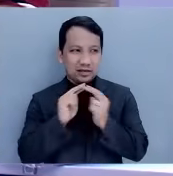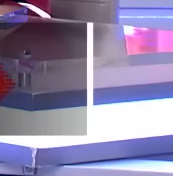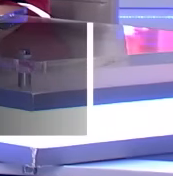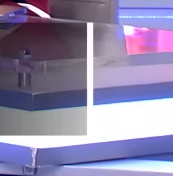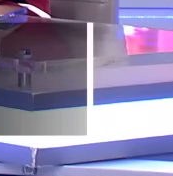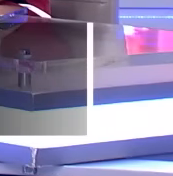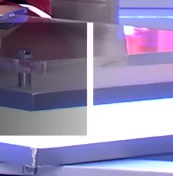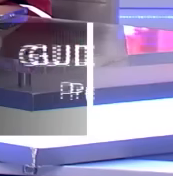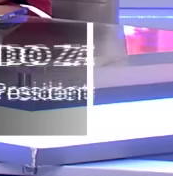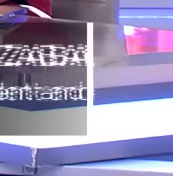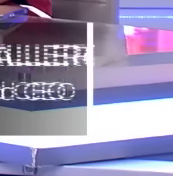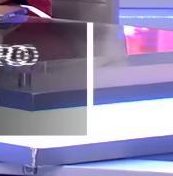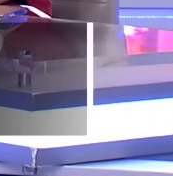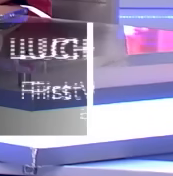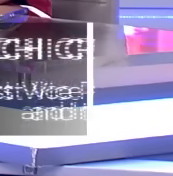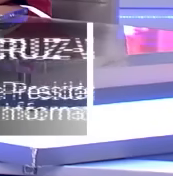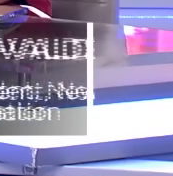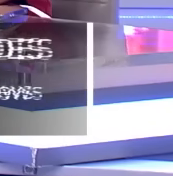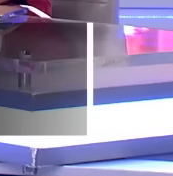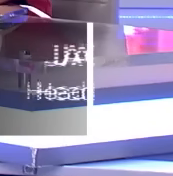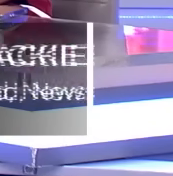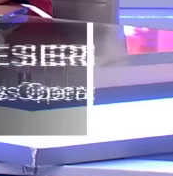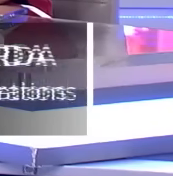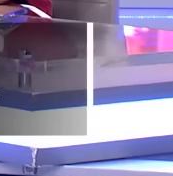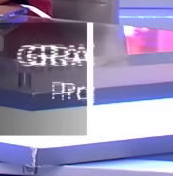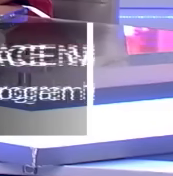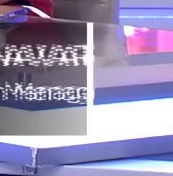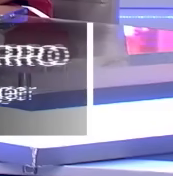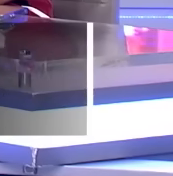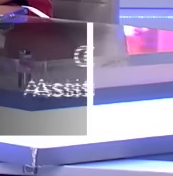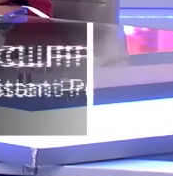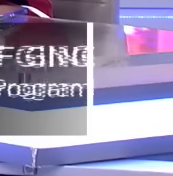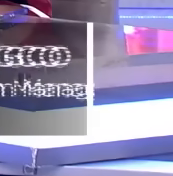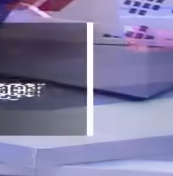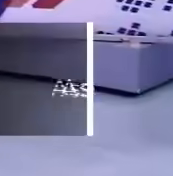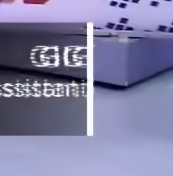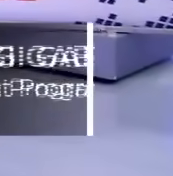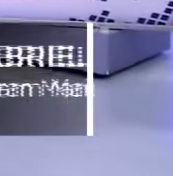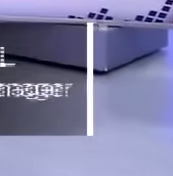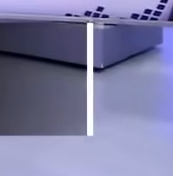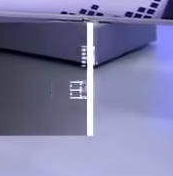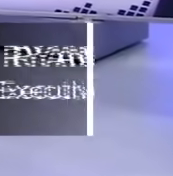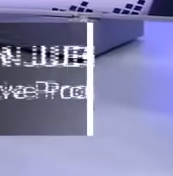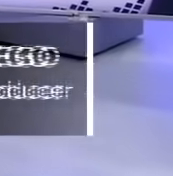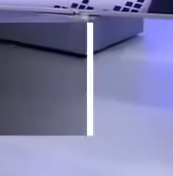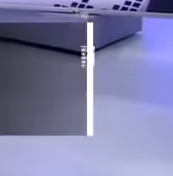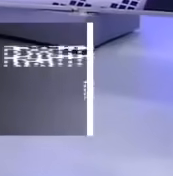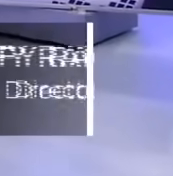Ako po si Mayan Los Baños. Ako lang po si Ed Linggao. Ang kasunod sa mga kapatid. Magandang gabi. Kakalimutan.